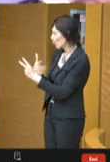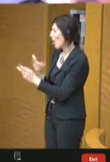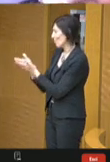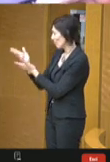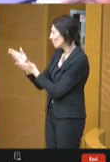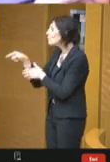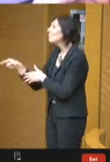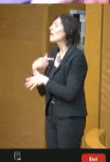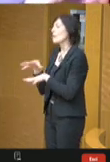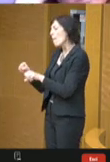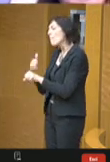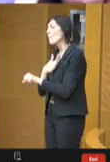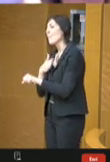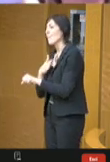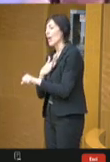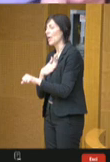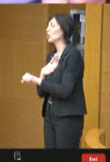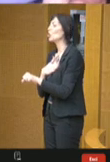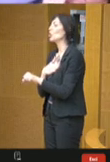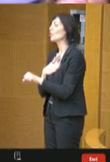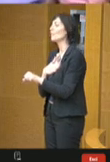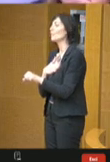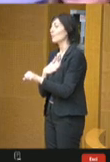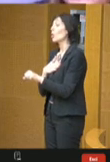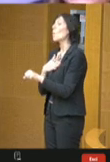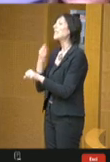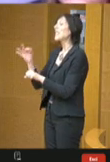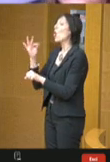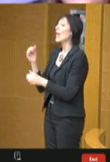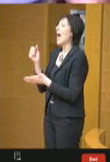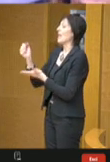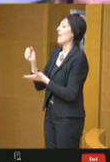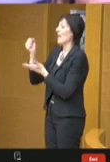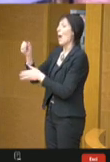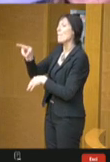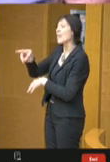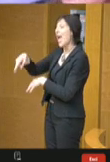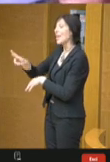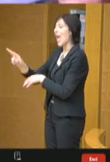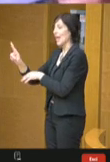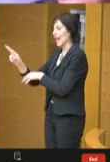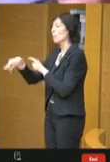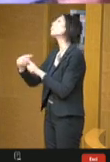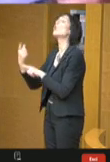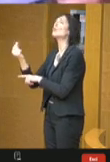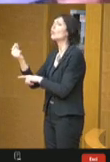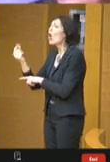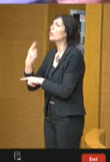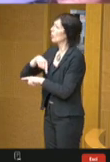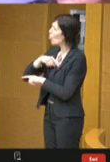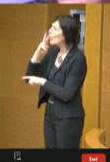far sì che quegli straordinari investimenti, sia PNRR, ma anche con soldi che abbiamo trovato